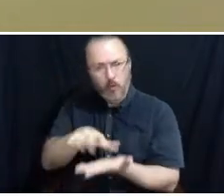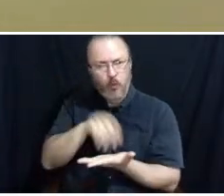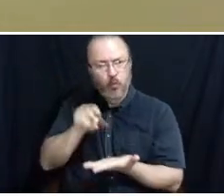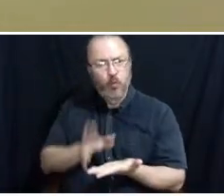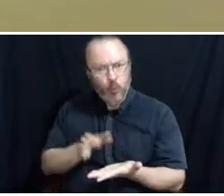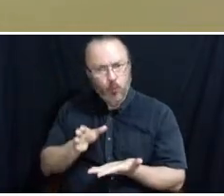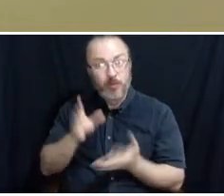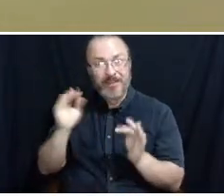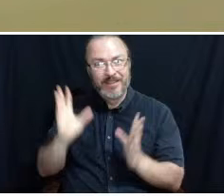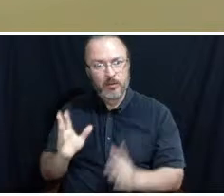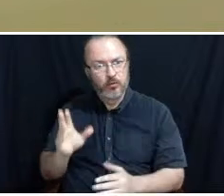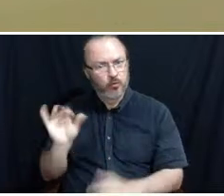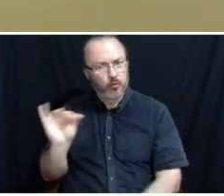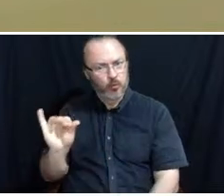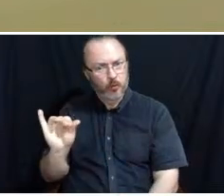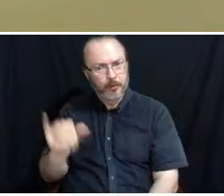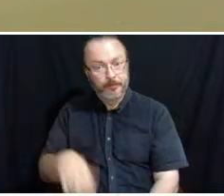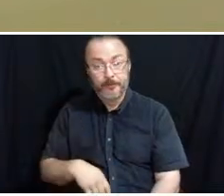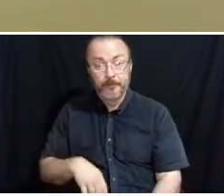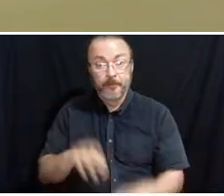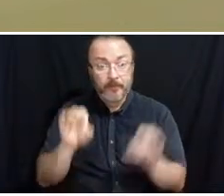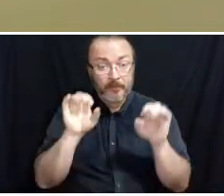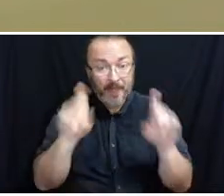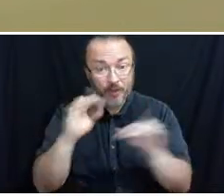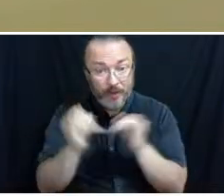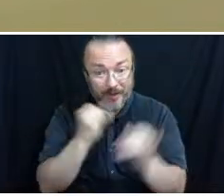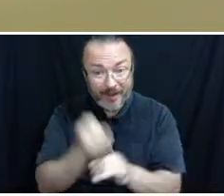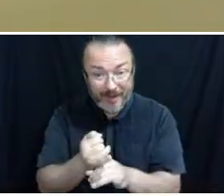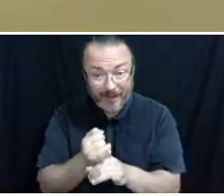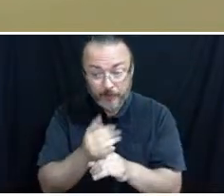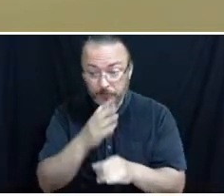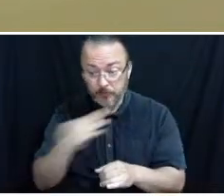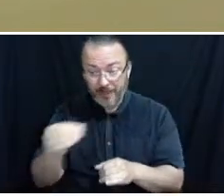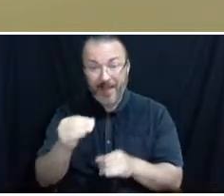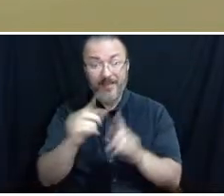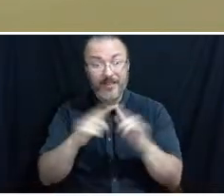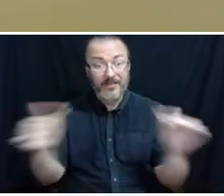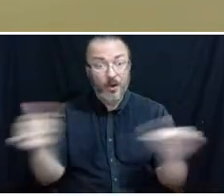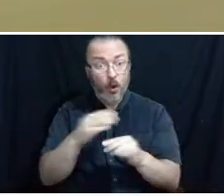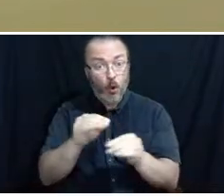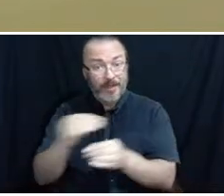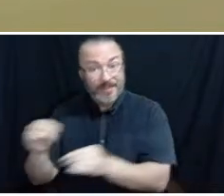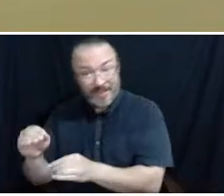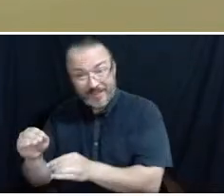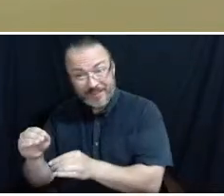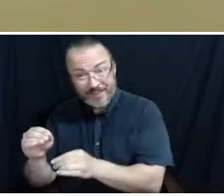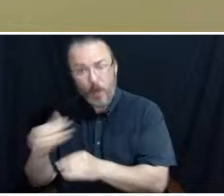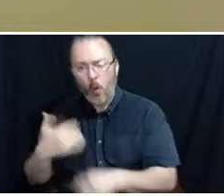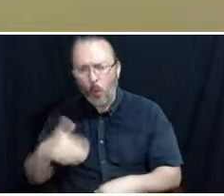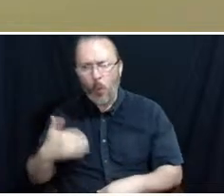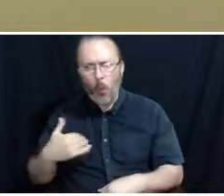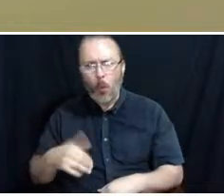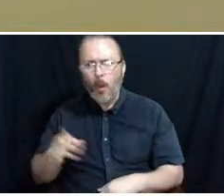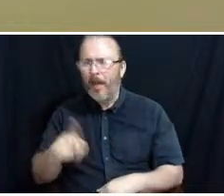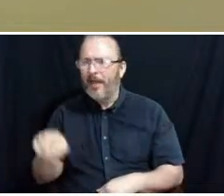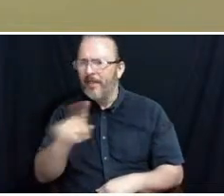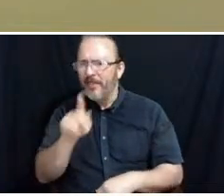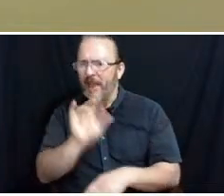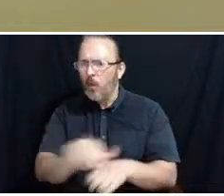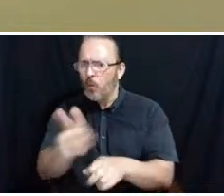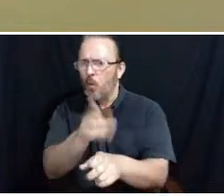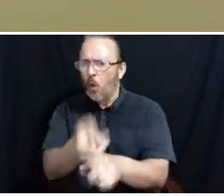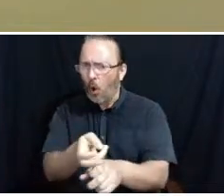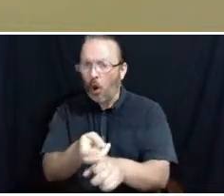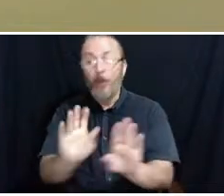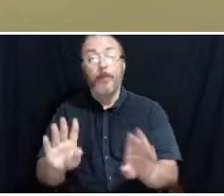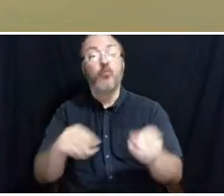vulnérables. L'International de l'éducation et ses organisations membres ont pris des mesures importantes pour fournir des directives sur la façon